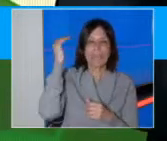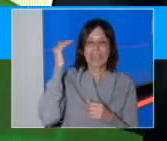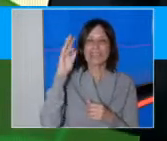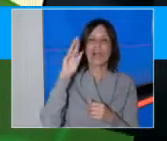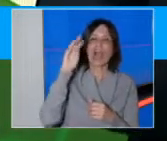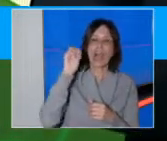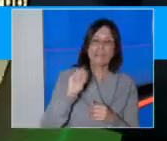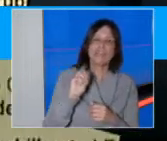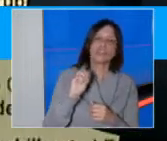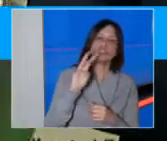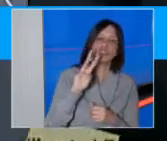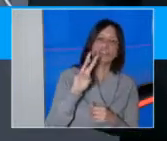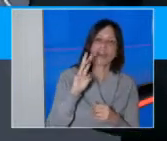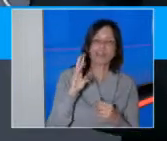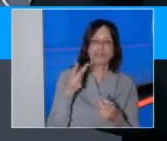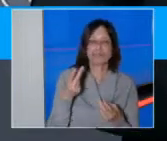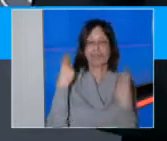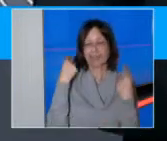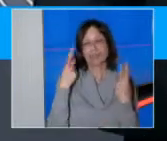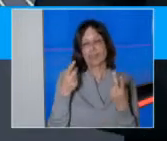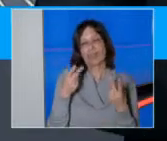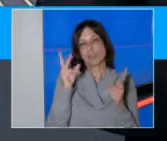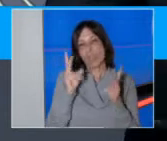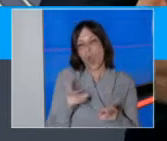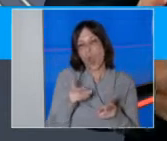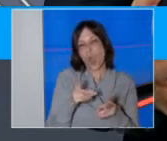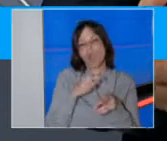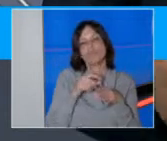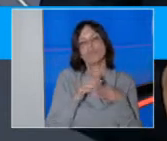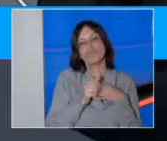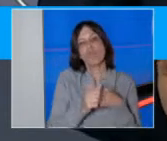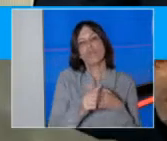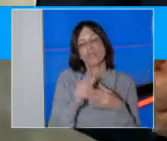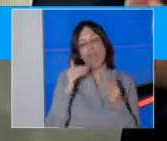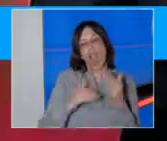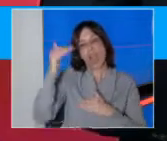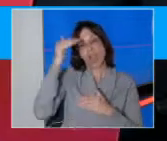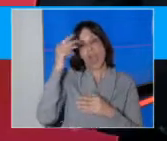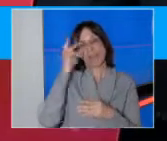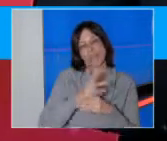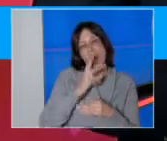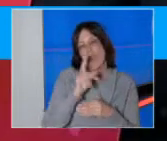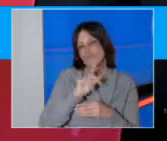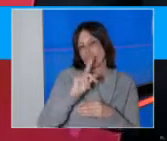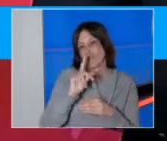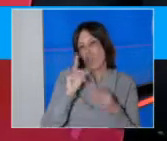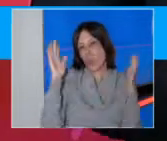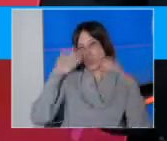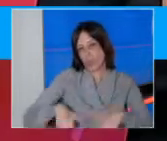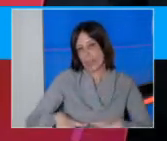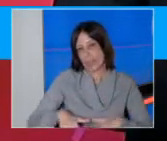שפע להתקפל, אבל בפועל מה שזה עושה, זה יכול להוביל לעלייה בתחלואה, או לפחות לא יוריד אותה משמעותית כמו